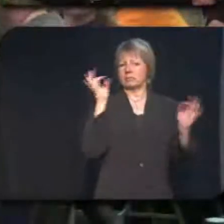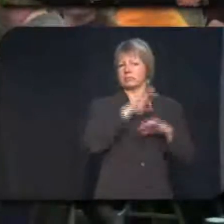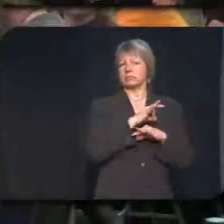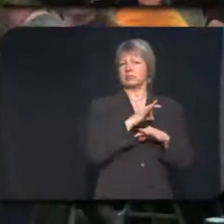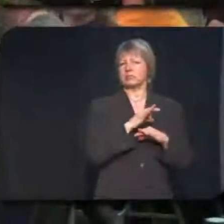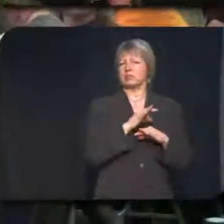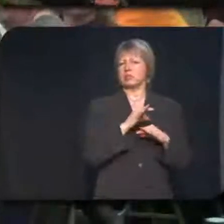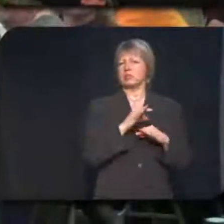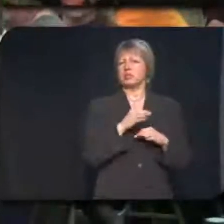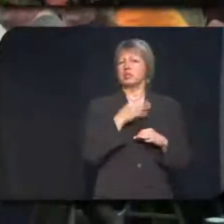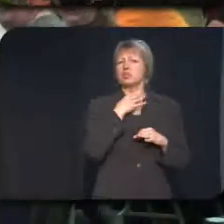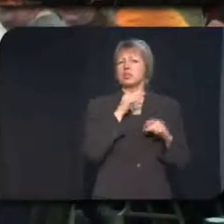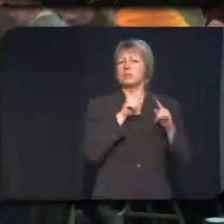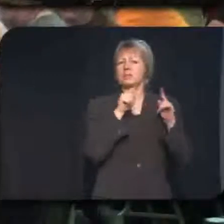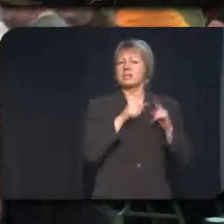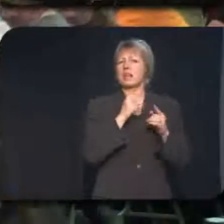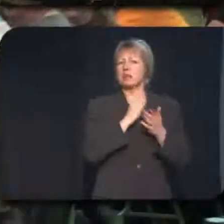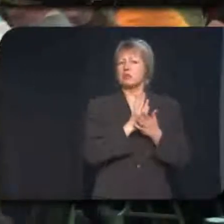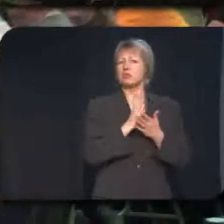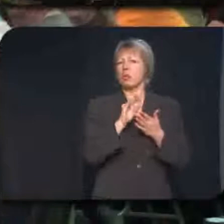ausgefüllt sind aber